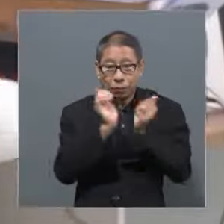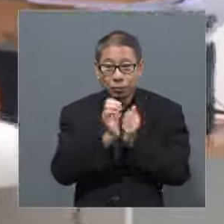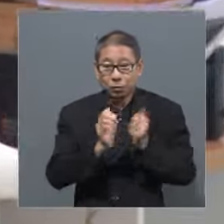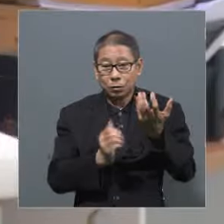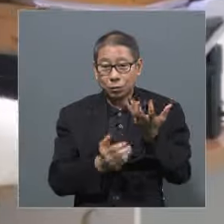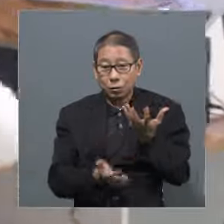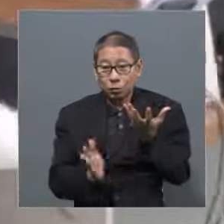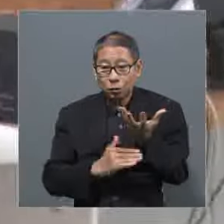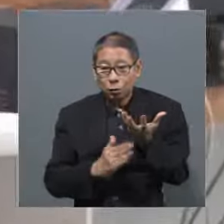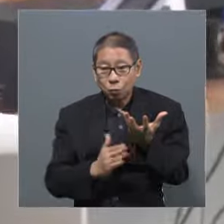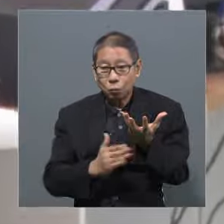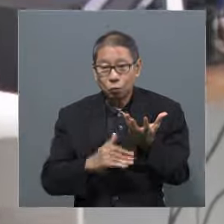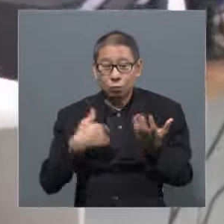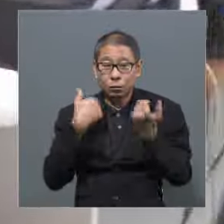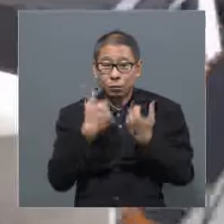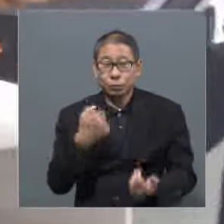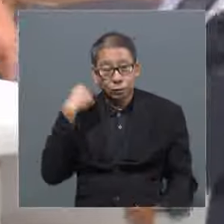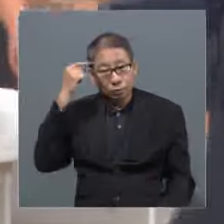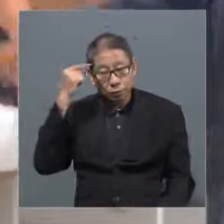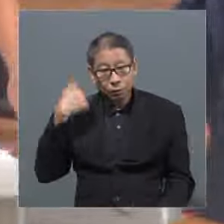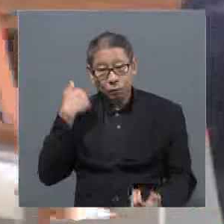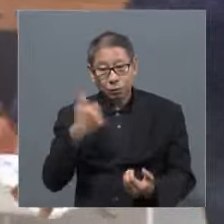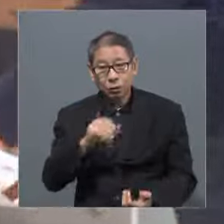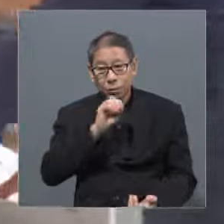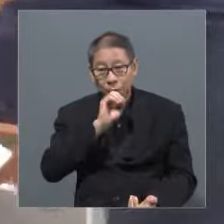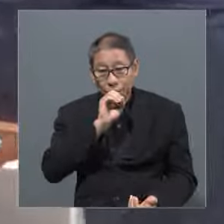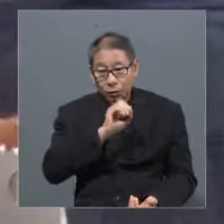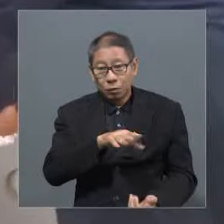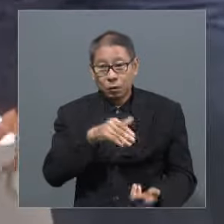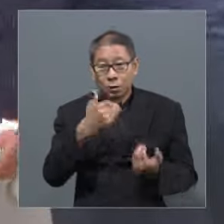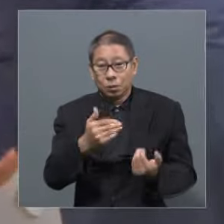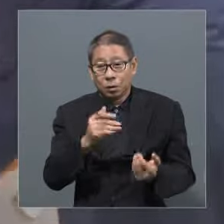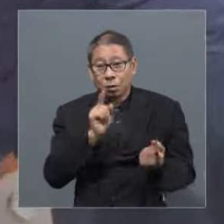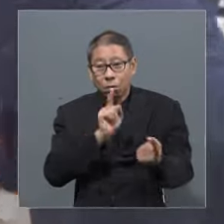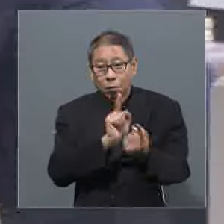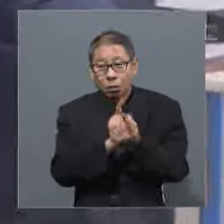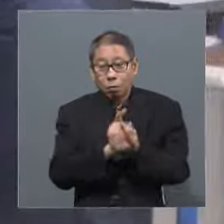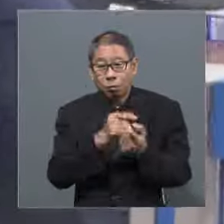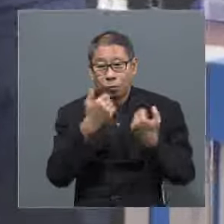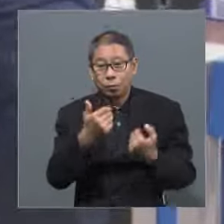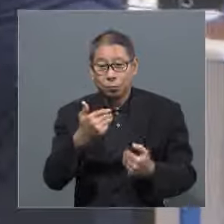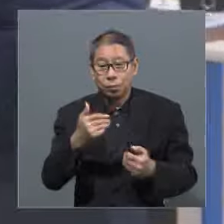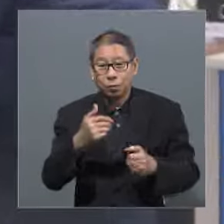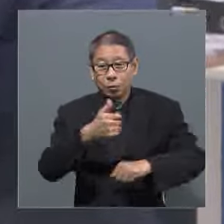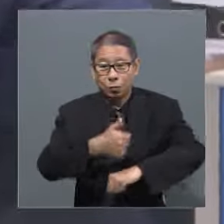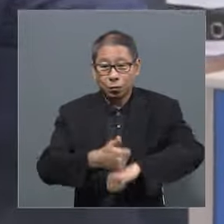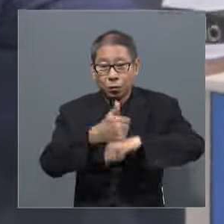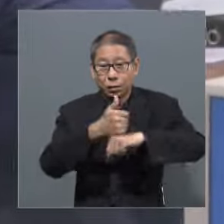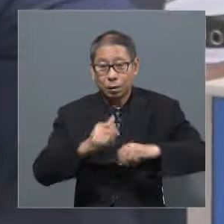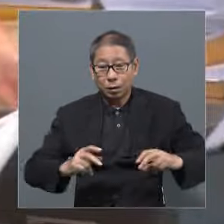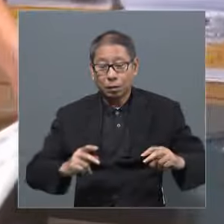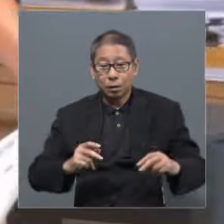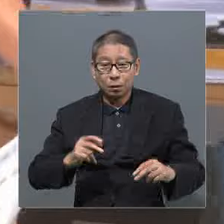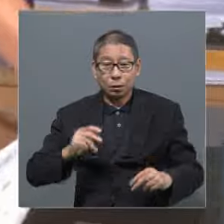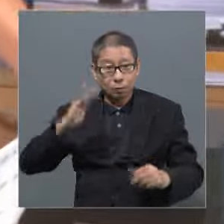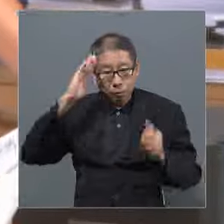แจ้งความเอาผิดผบตรกับภรรยาเอาไว้และจะหาโอกาสขอเข้าพบพลตำรวจเอกจิตรัตน์พันเพชรรักษาราชการแทน